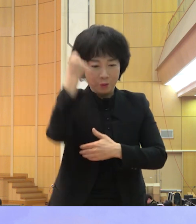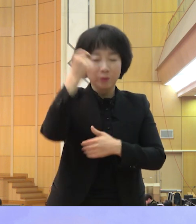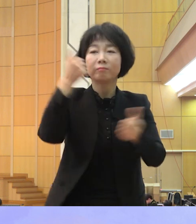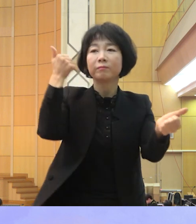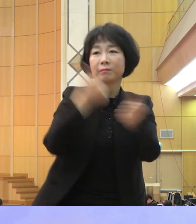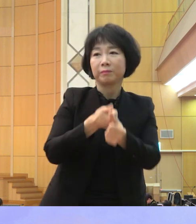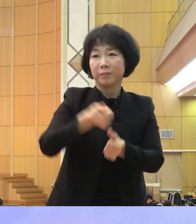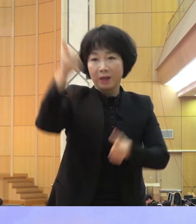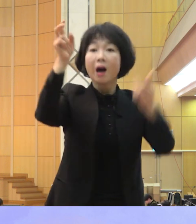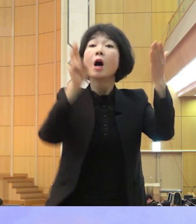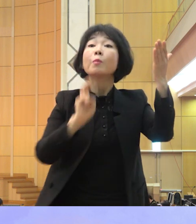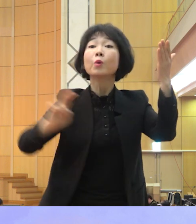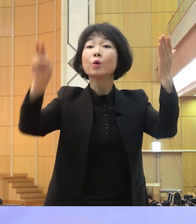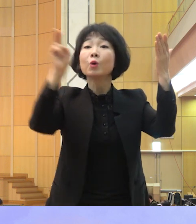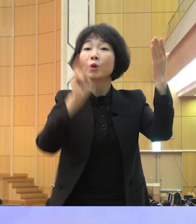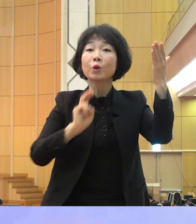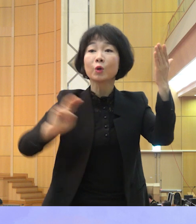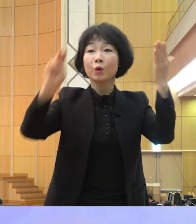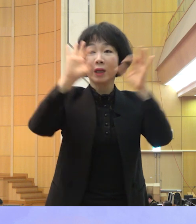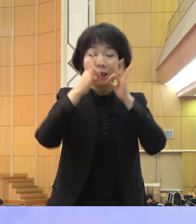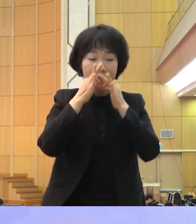접전하고 꽃게가